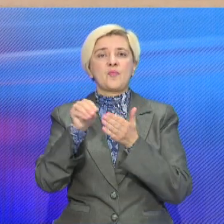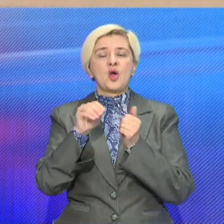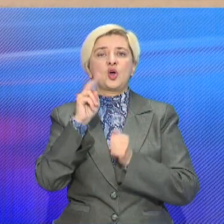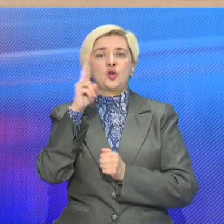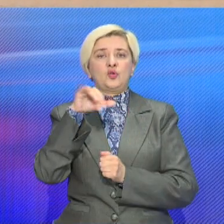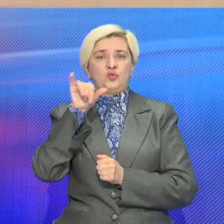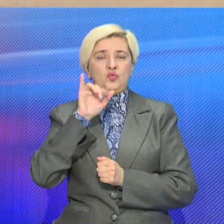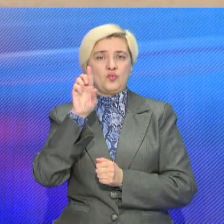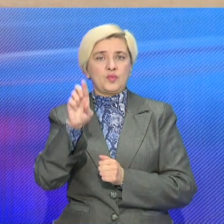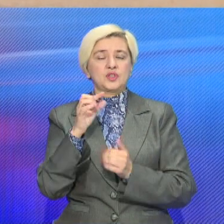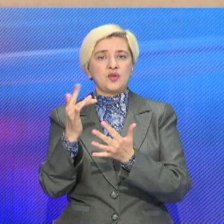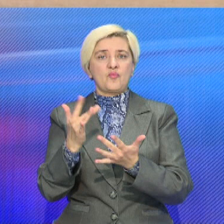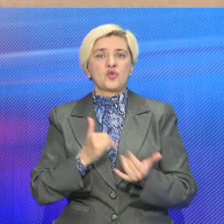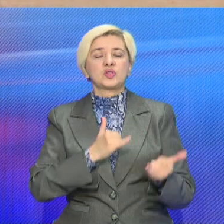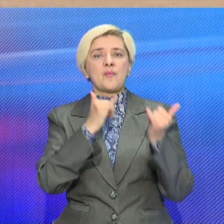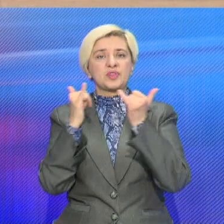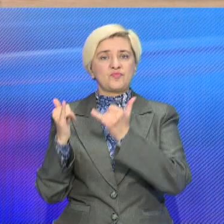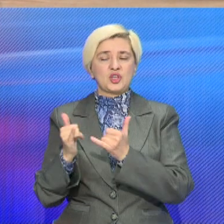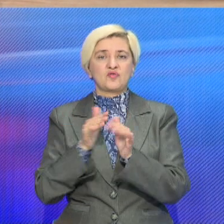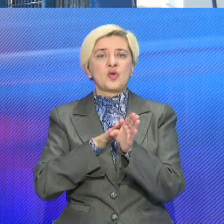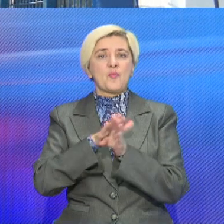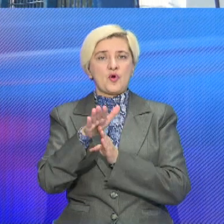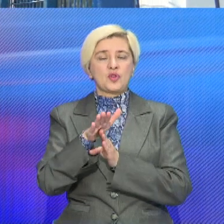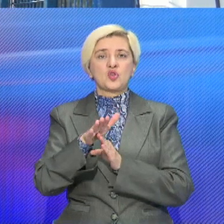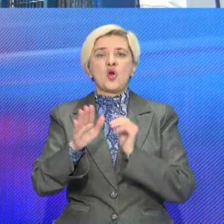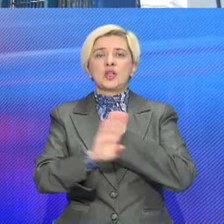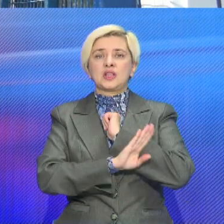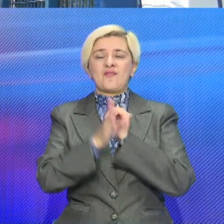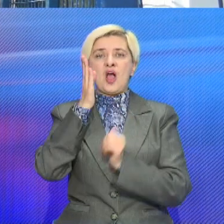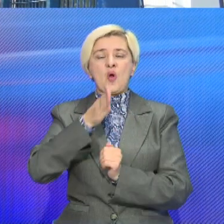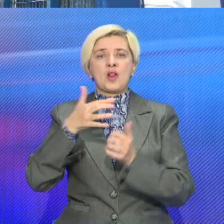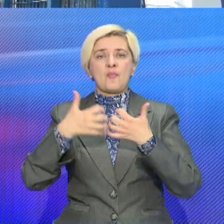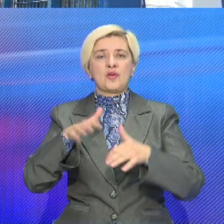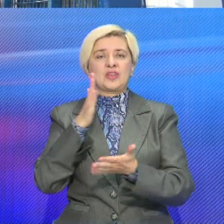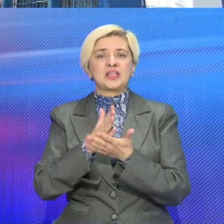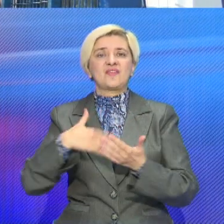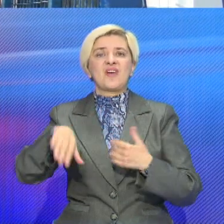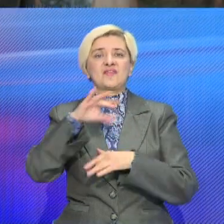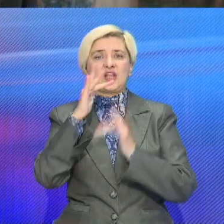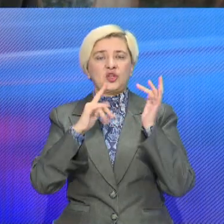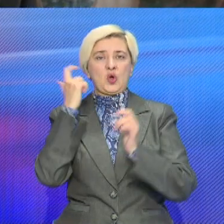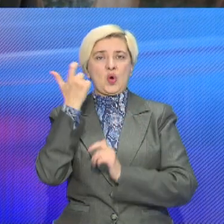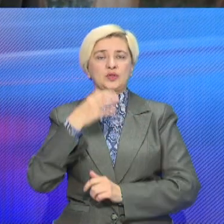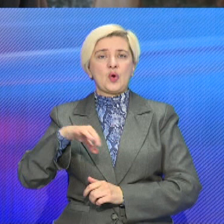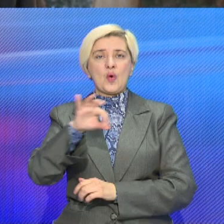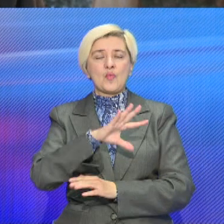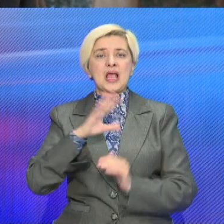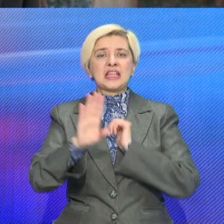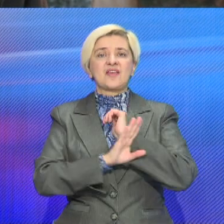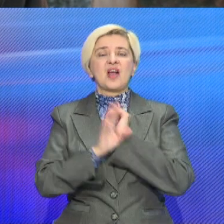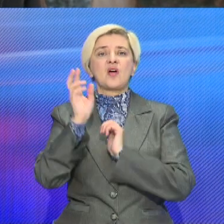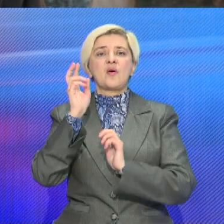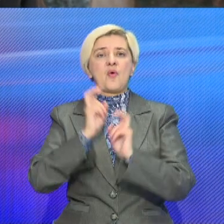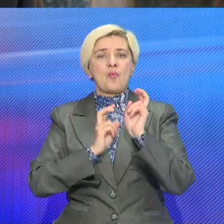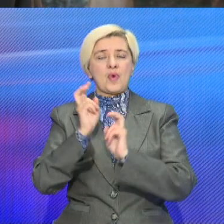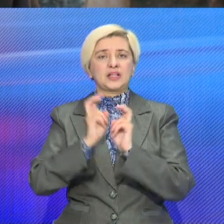насельніцтва забяспечваецца у полной меры. Дрываколь обсталяванне ёсць ва ўсіх лясгасах в области. Дровокольное производство запущено